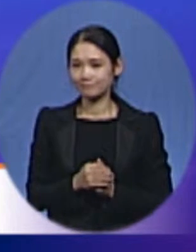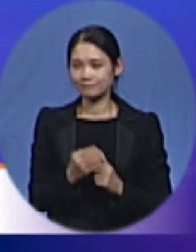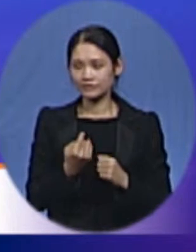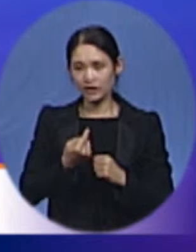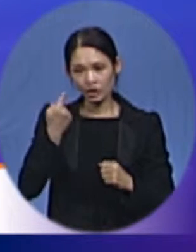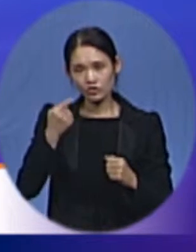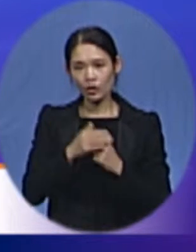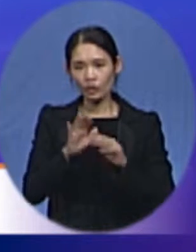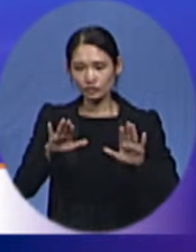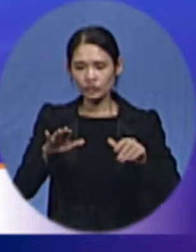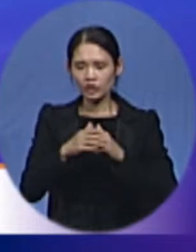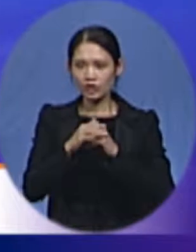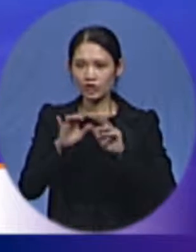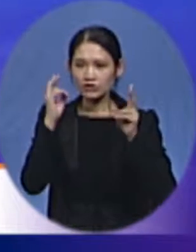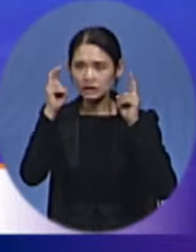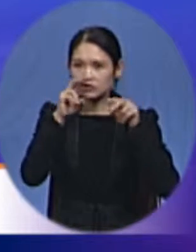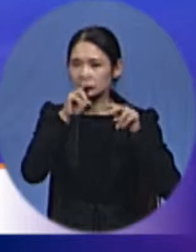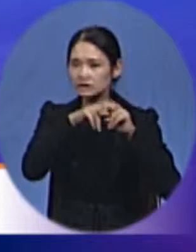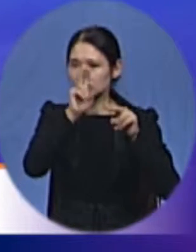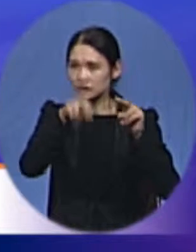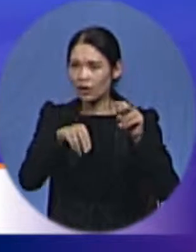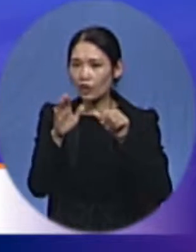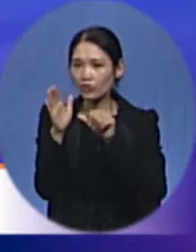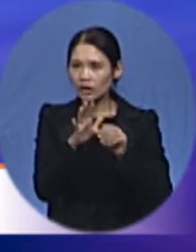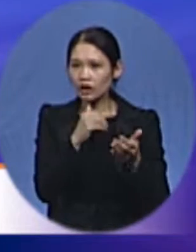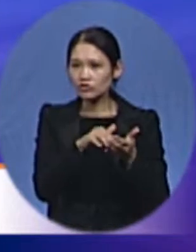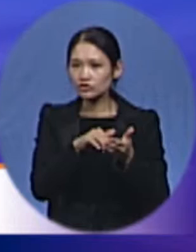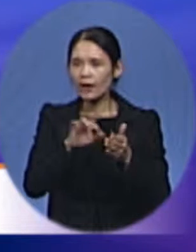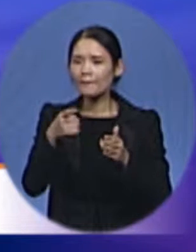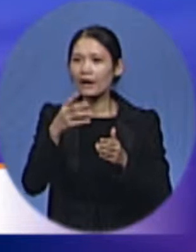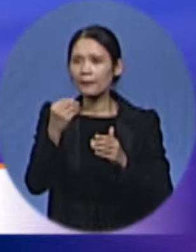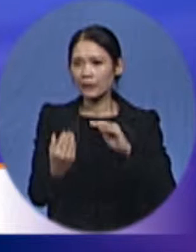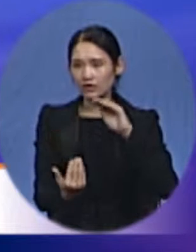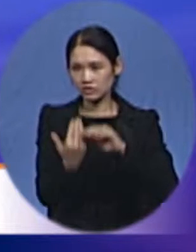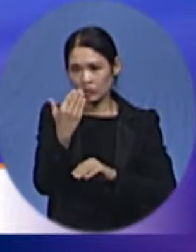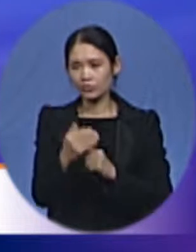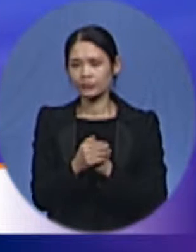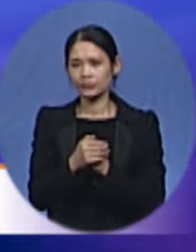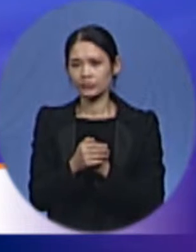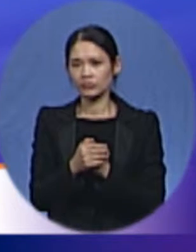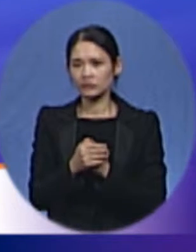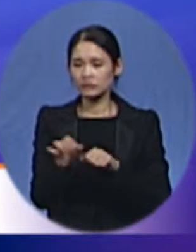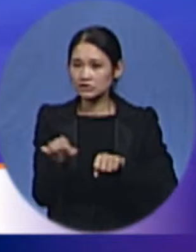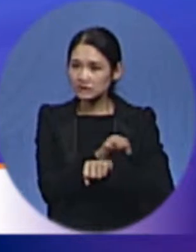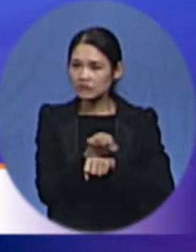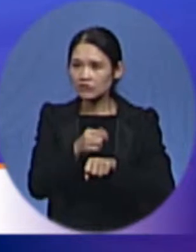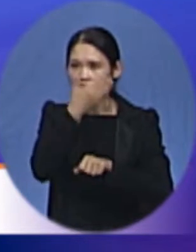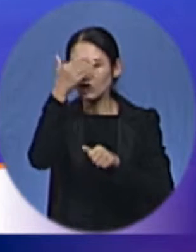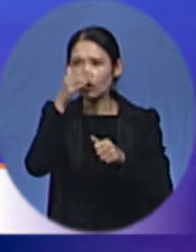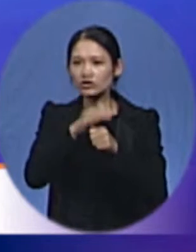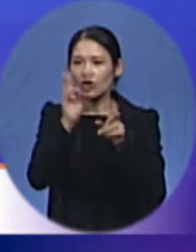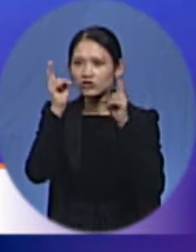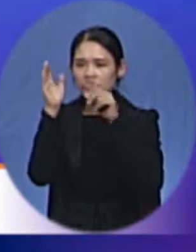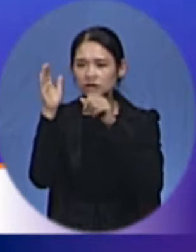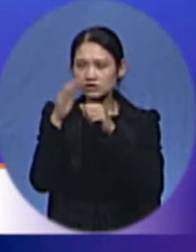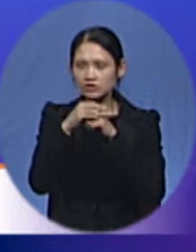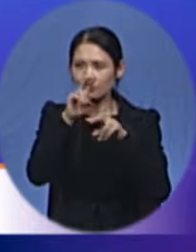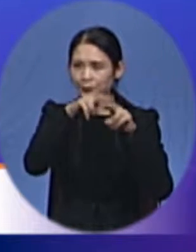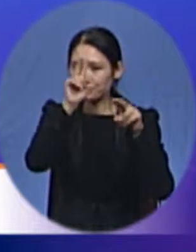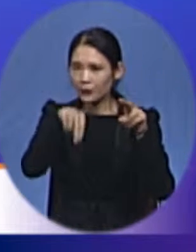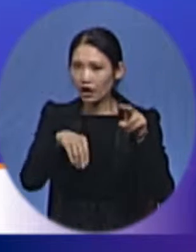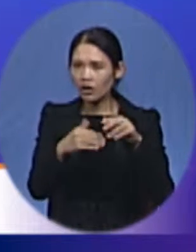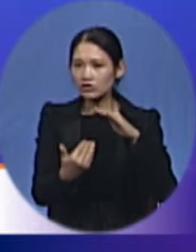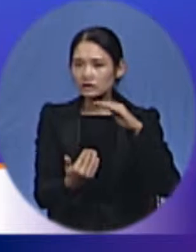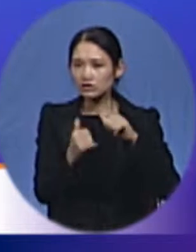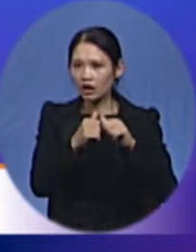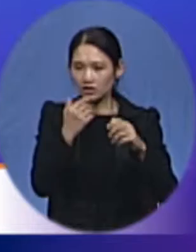지난해 우리나라의 실업자 수가 사상 최대치인 100만 명을 넘어섰습니다. 특히 청년층 실업률은 지난해에 이어